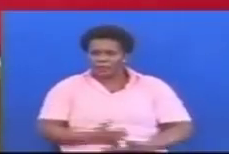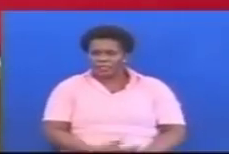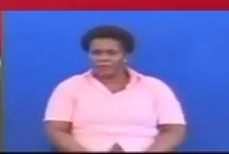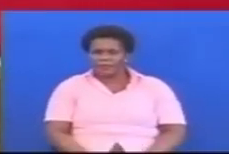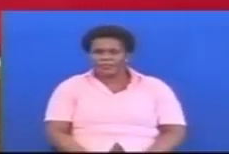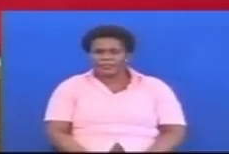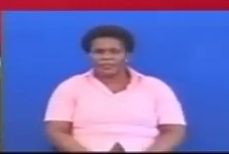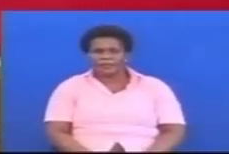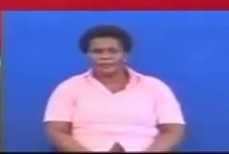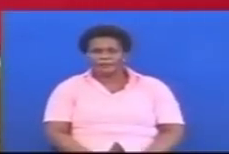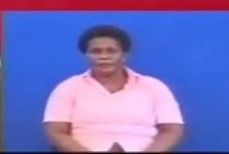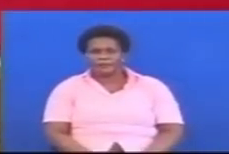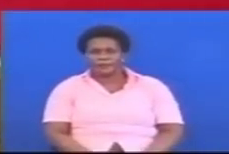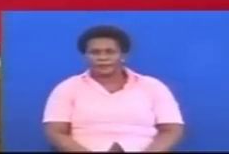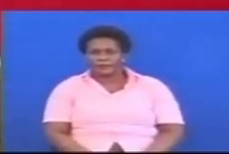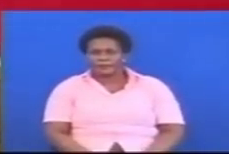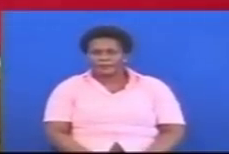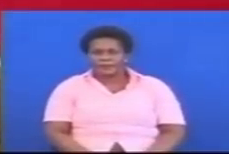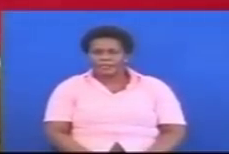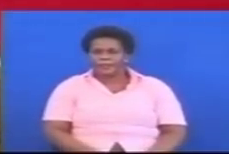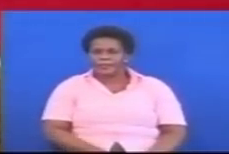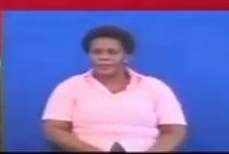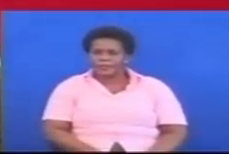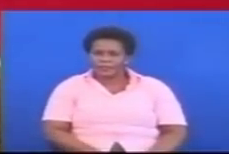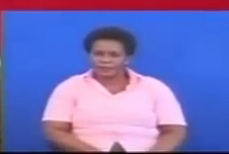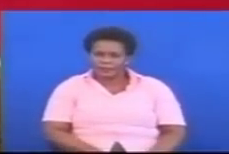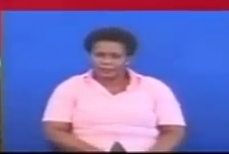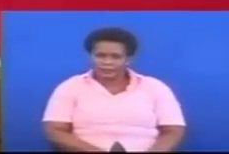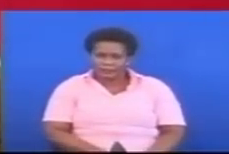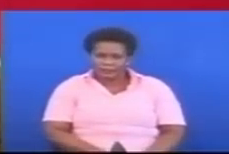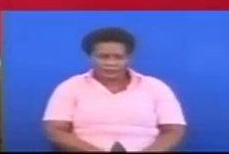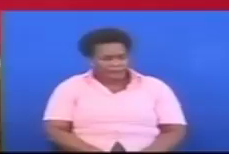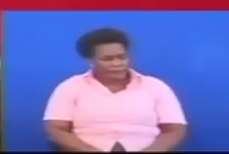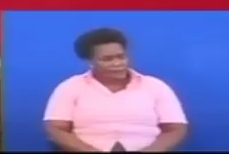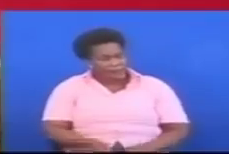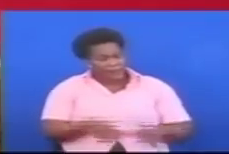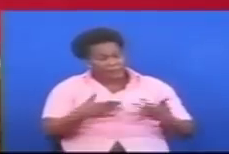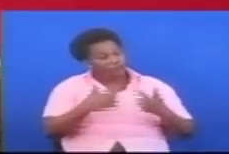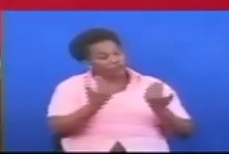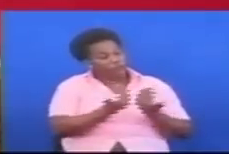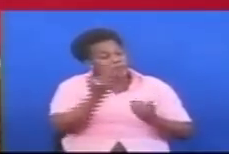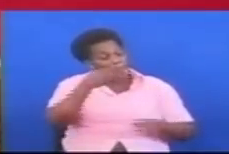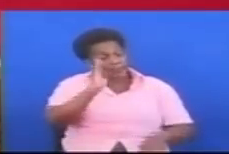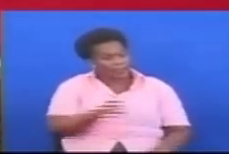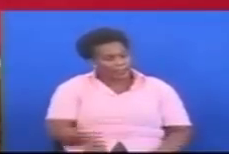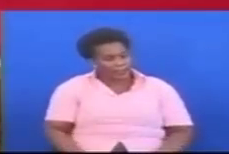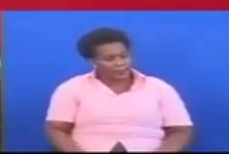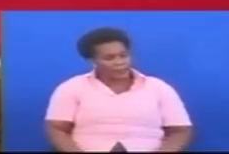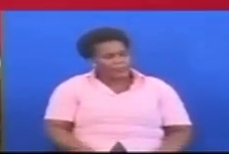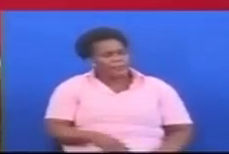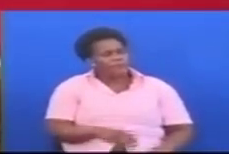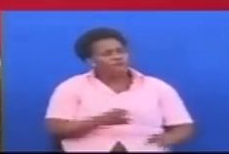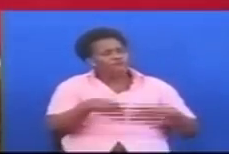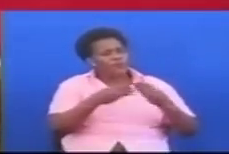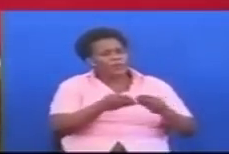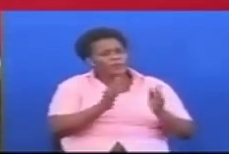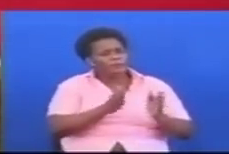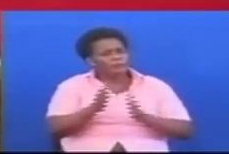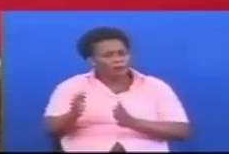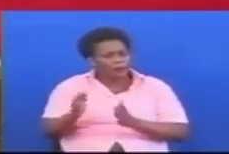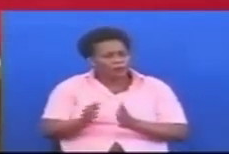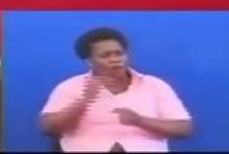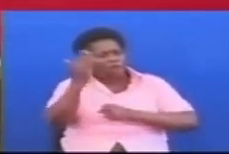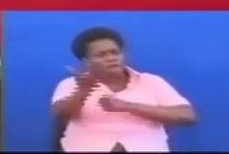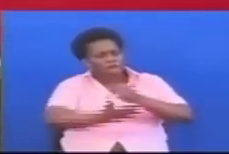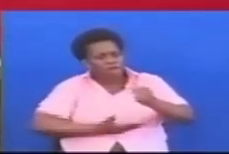Mheshimiwa Mwenyekiti, kamati inashauri serikali kupitia Wizara ya Maji kufanya juhudi ya makusudi kuanza kuvuna maji hayo mengi na kuyasambaza